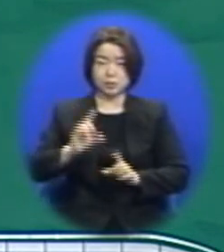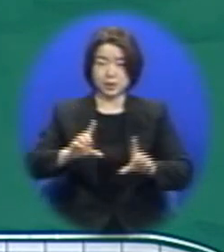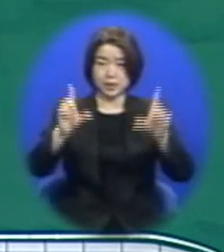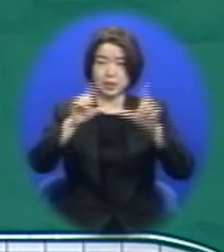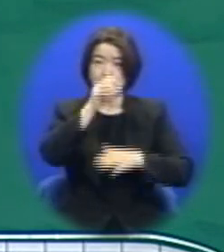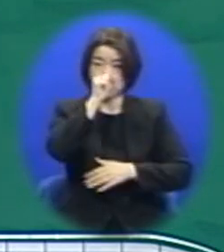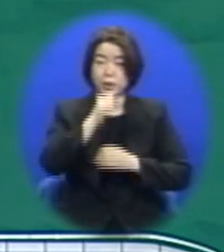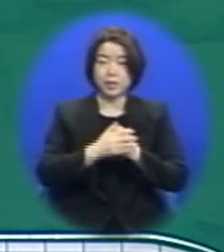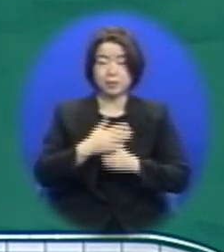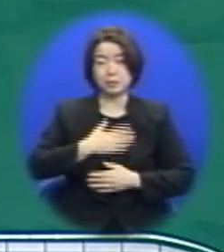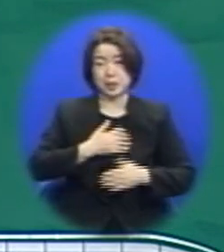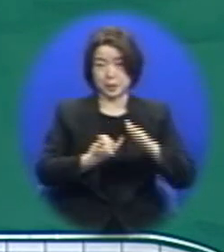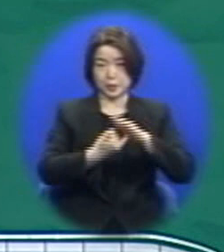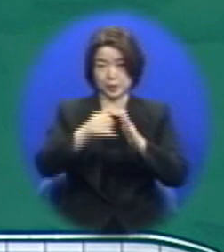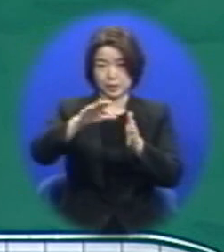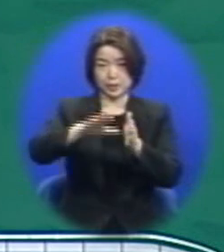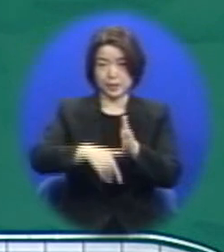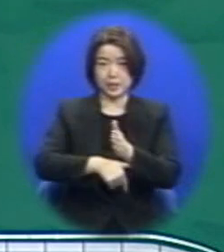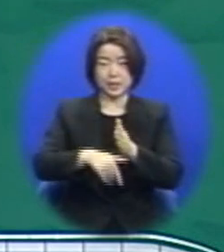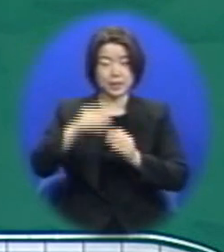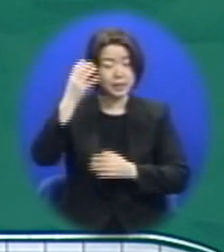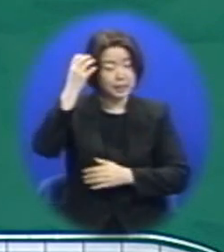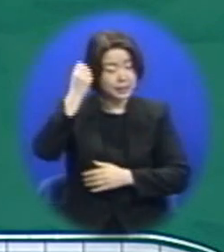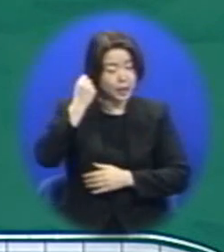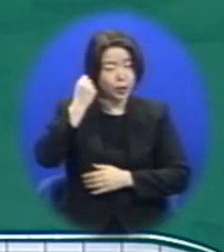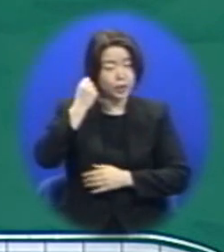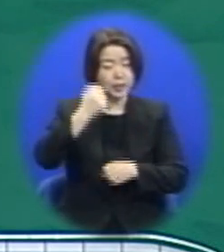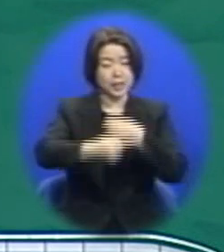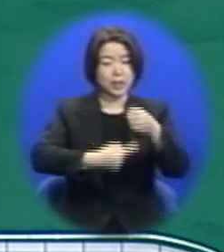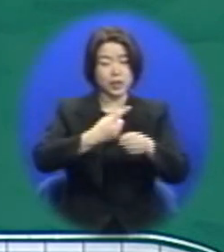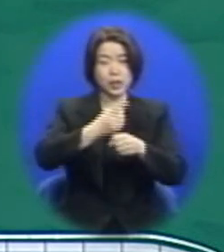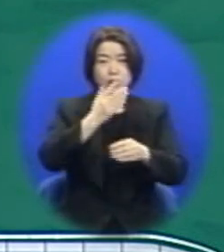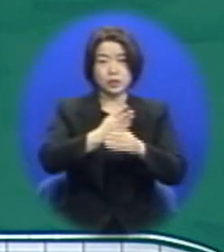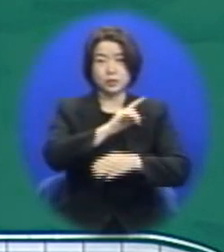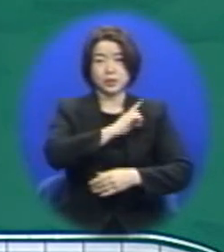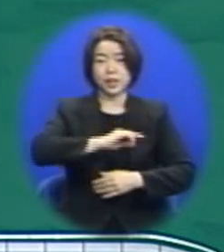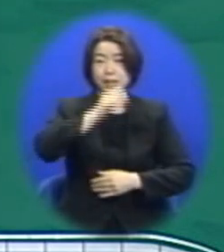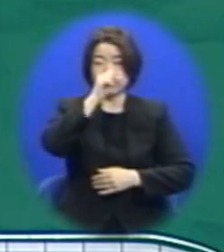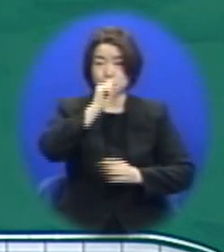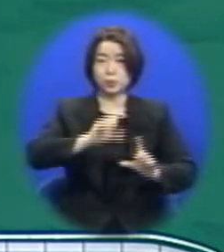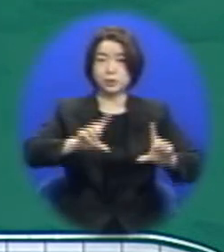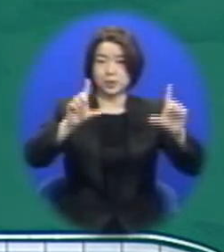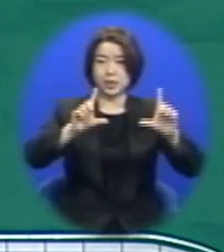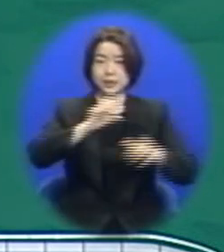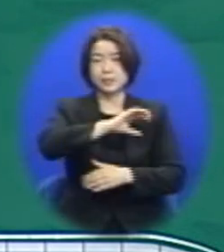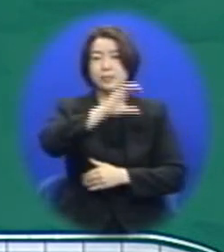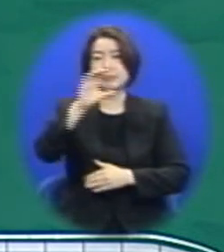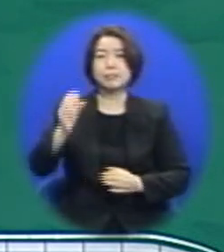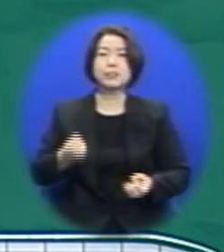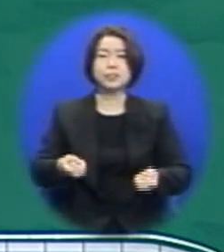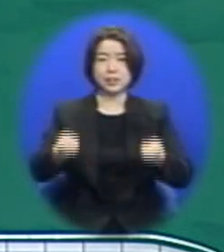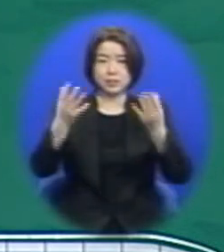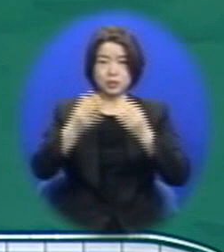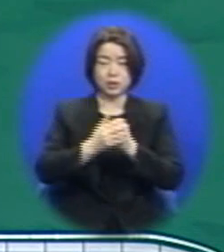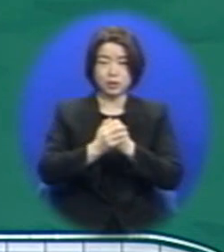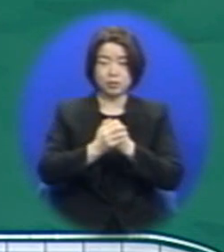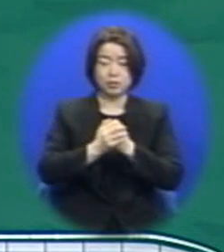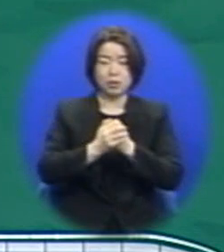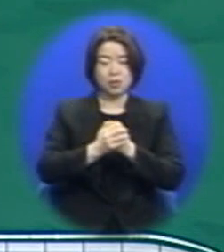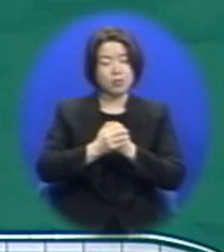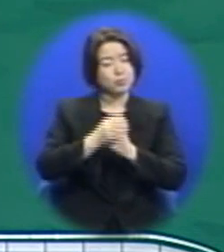어린 시절에 1년 중에 가장 좋은 날은 성탄절이었습니다. 왠지 모르게 하여튼